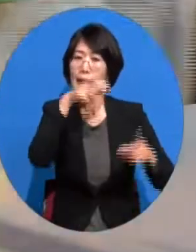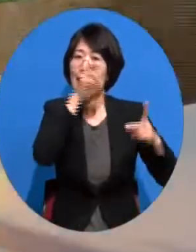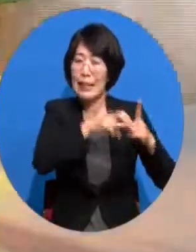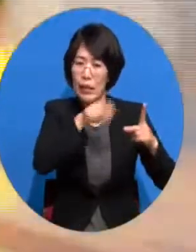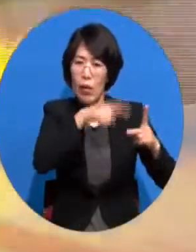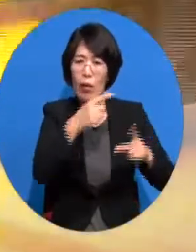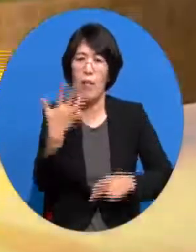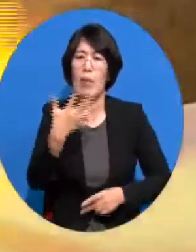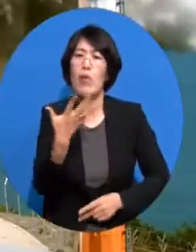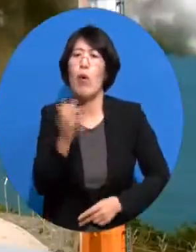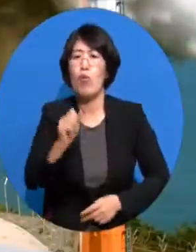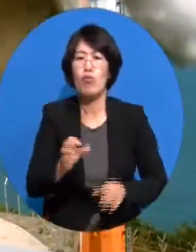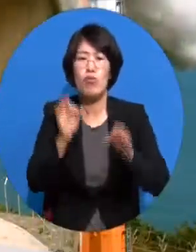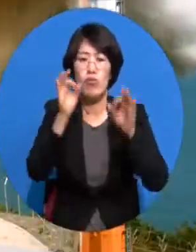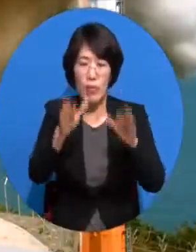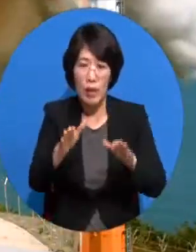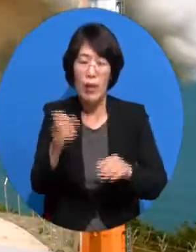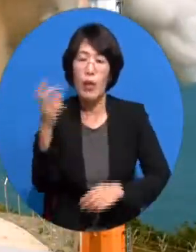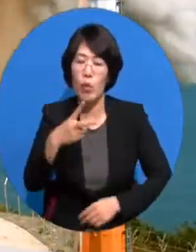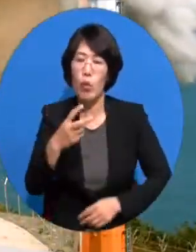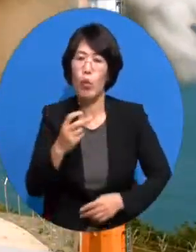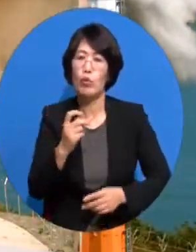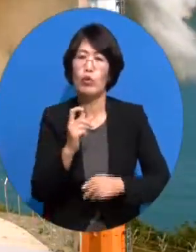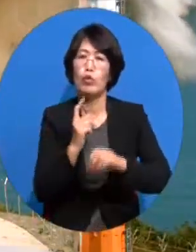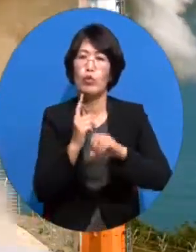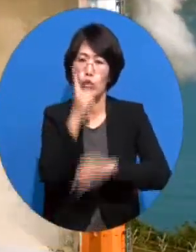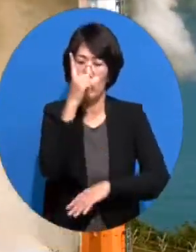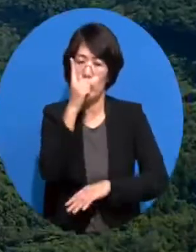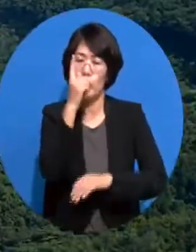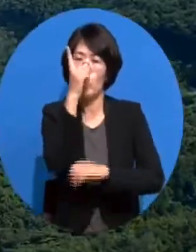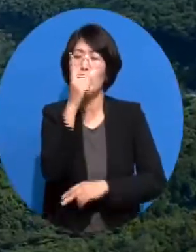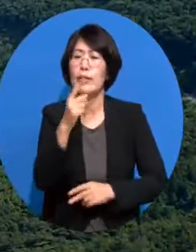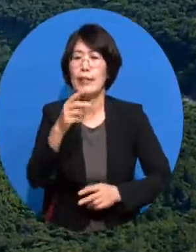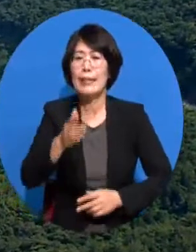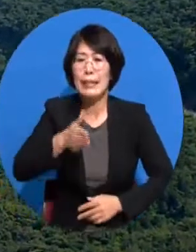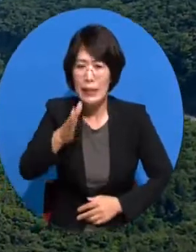우주센터에 8천억 원을 투자하는 우주 발사체 산업